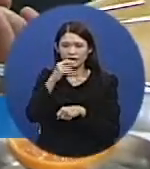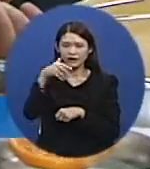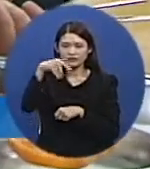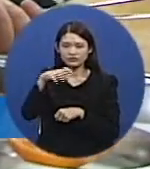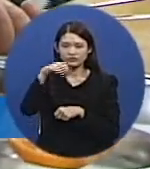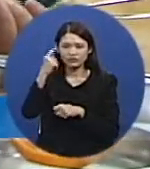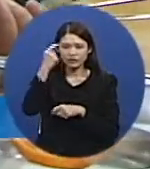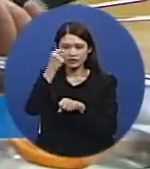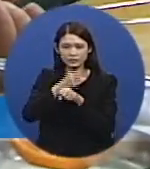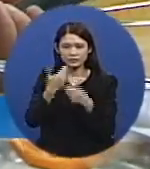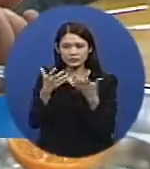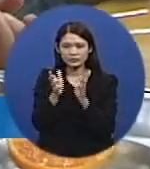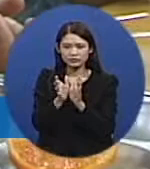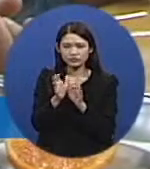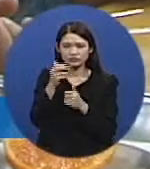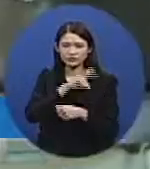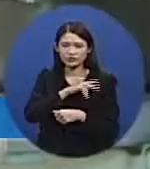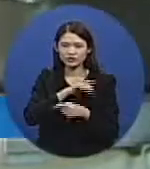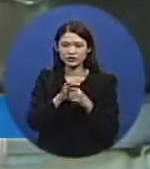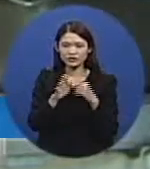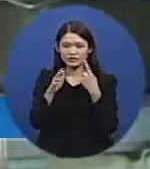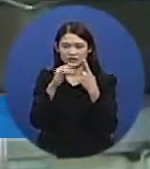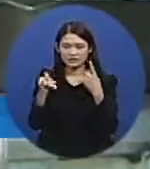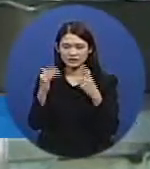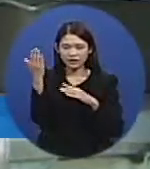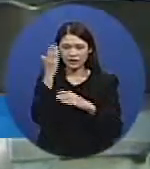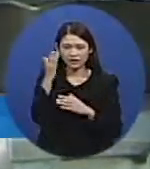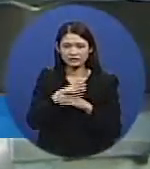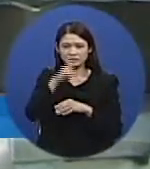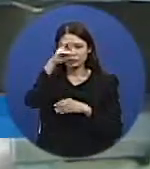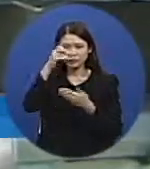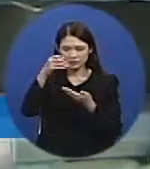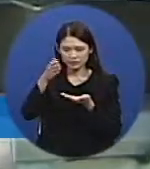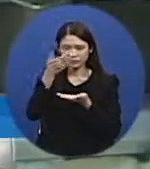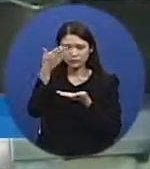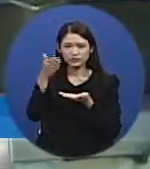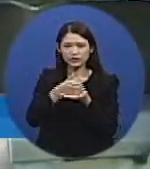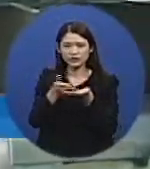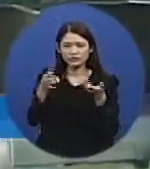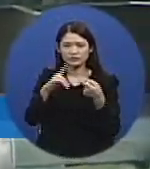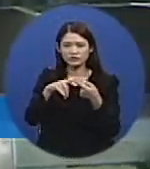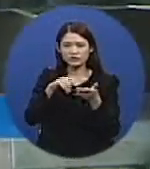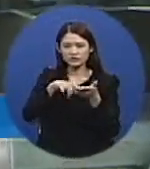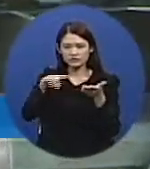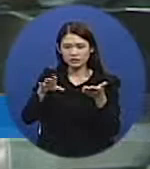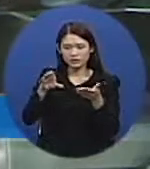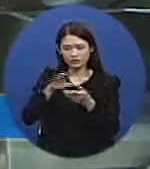한국조세재정연구원 연구위원도 우리나라 학생 1인당 교육비에서 급식을 중심으로 하는 부가서비스 지출이